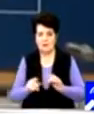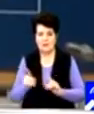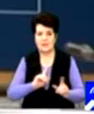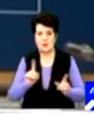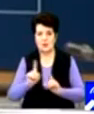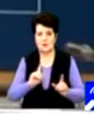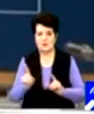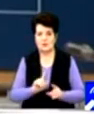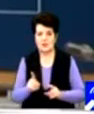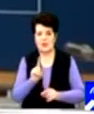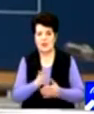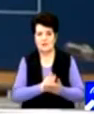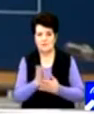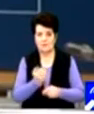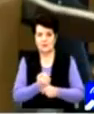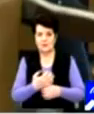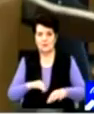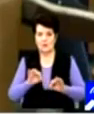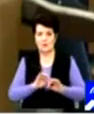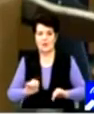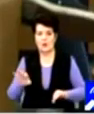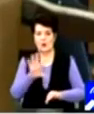numirea în funcția de procuror șef european.